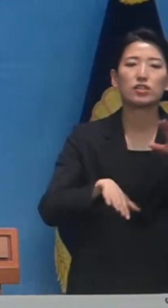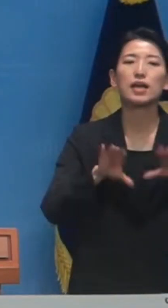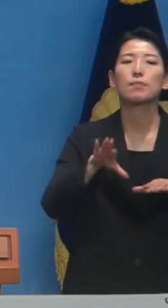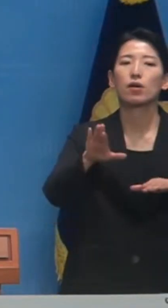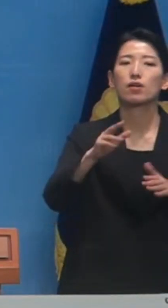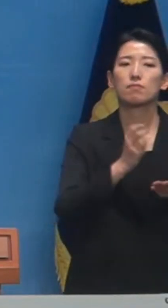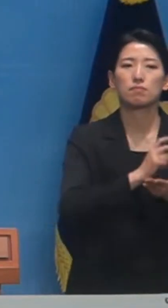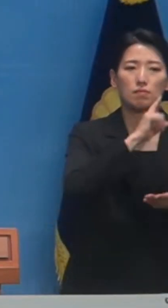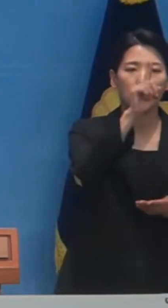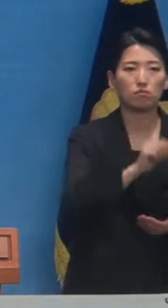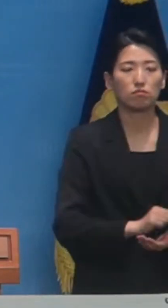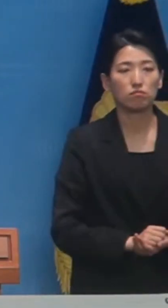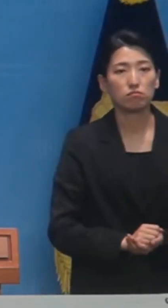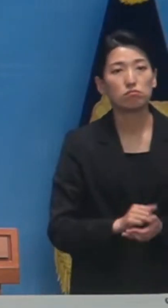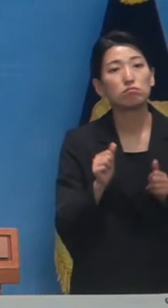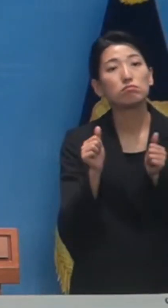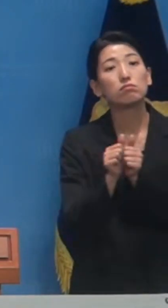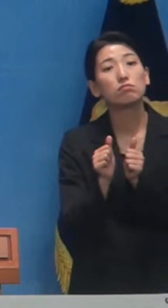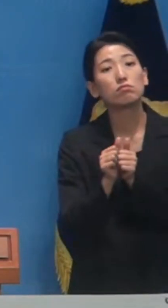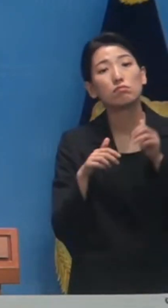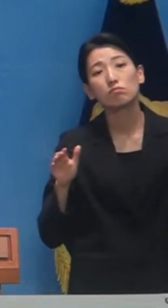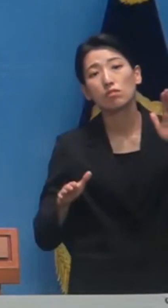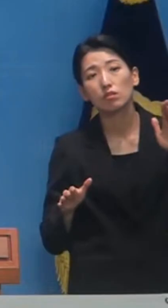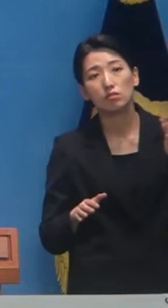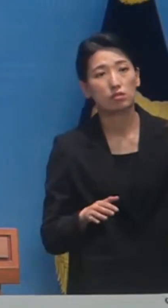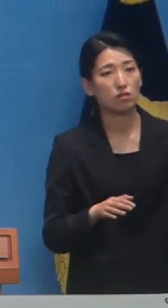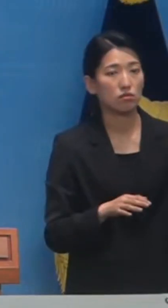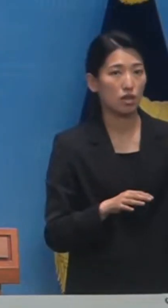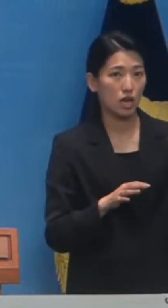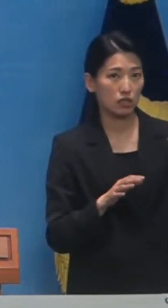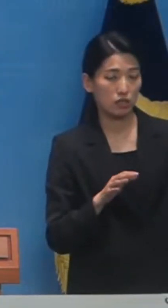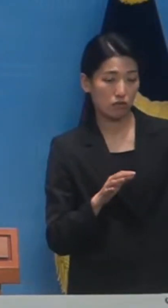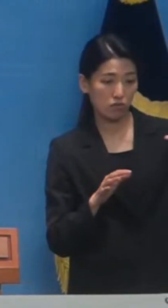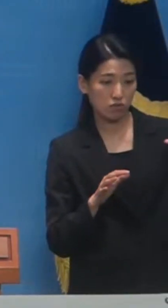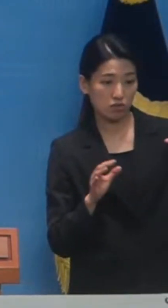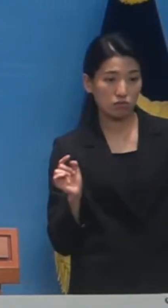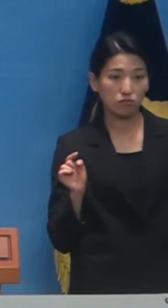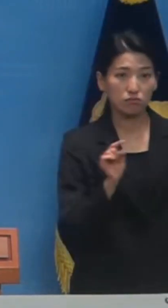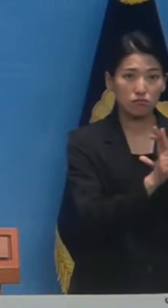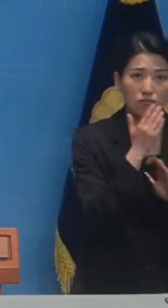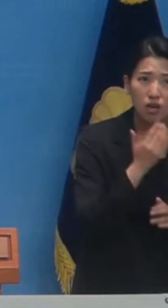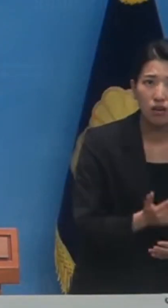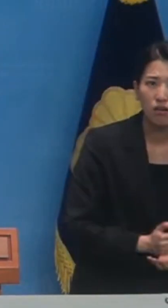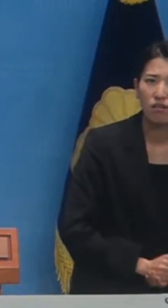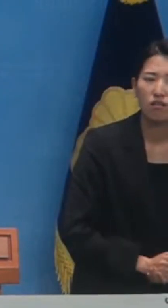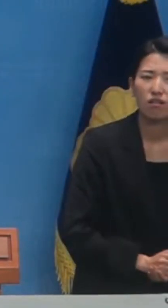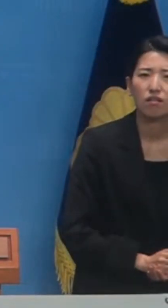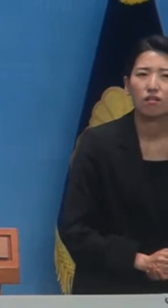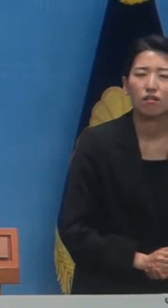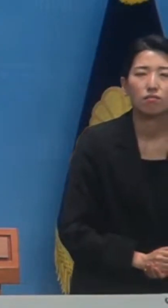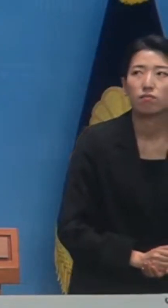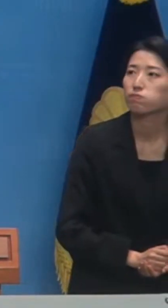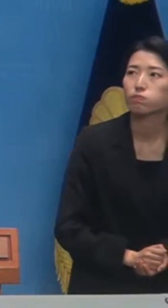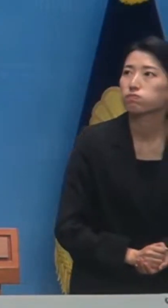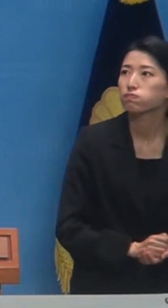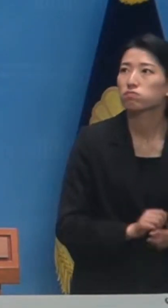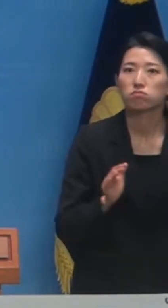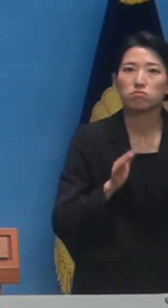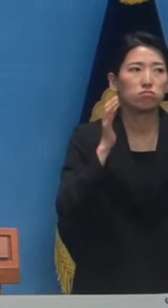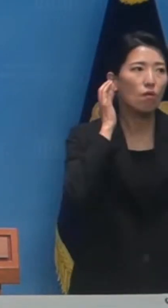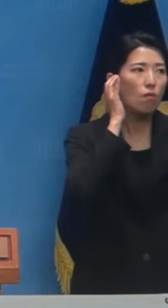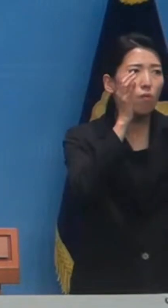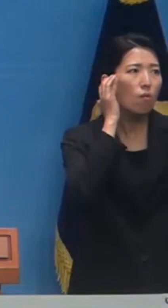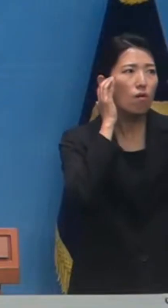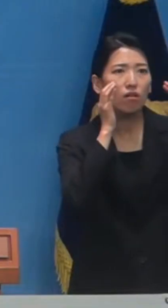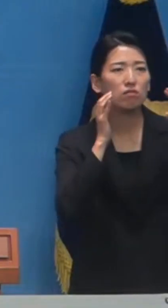남학생이 여학생 화장실을 써도 받아들여야 한다는 강제 수용 교육이 이루어지고 이것은 아이들에게 혼란과